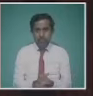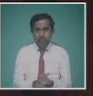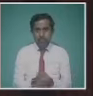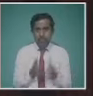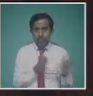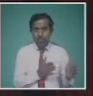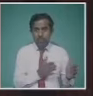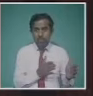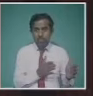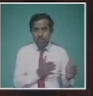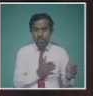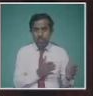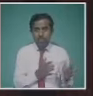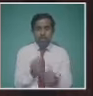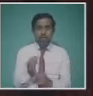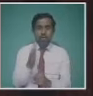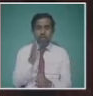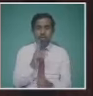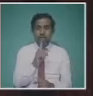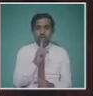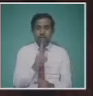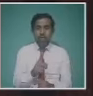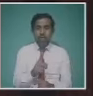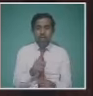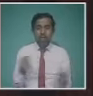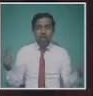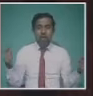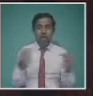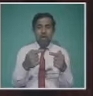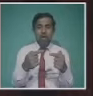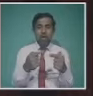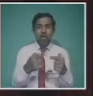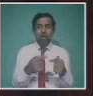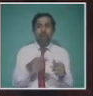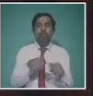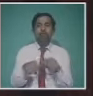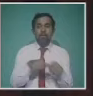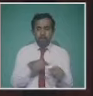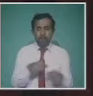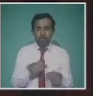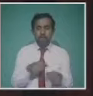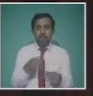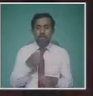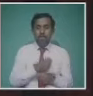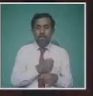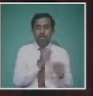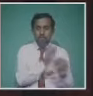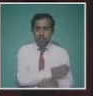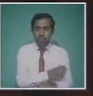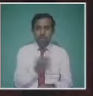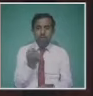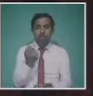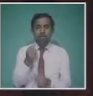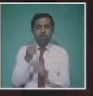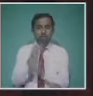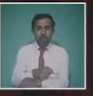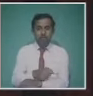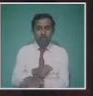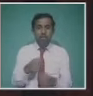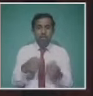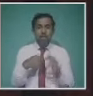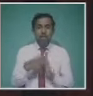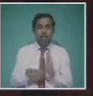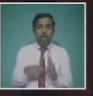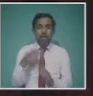පැත්තකින් බැලුවම ජනාධිපතිතුමා කියන ටයිටැනික් නැවට වෙච්ච දේ තමයි සිද්ධ වුනේ ආණ්ඩුවේ විනාශයත් මේ ආර්ථිකයේ විනාශයත් ශ්‍රී